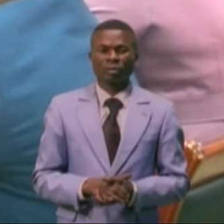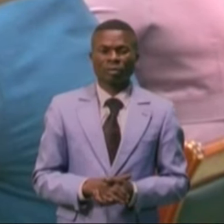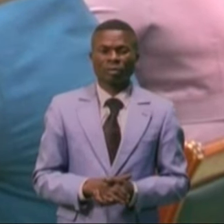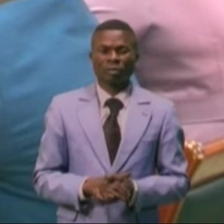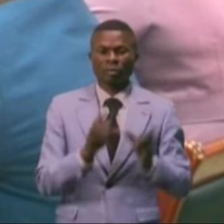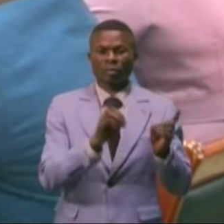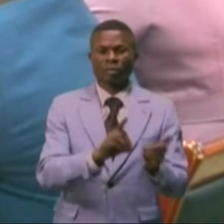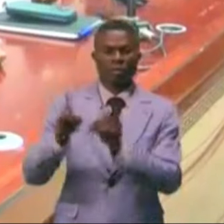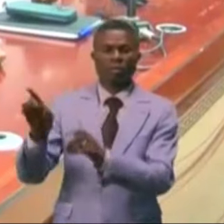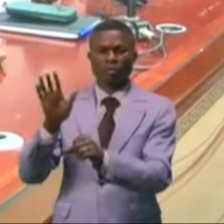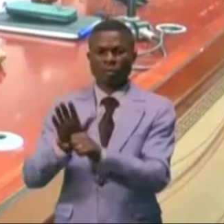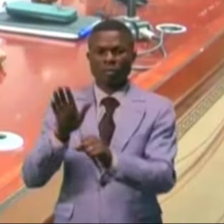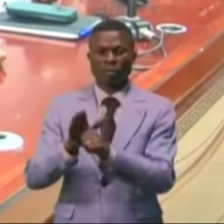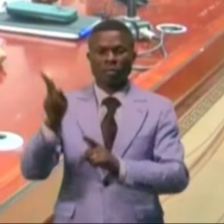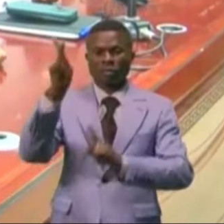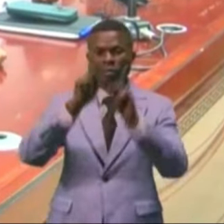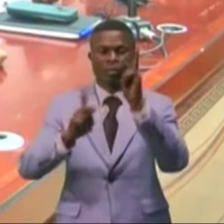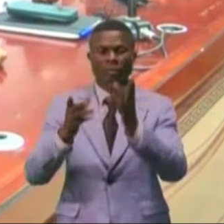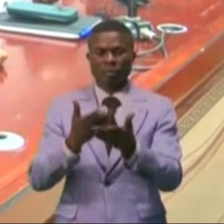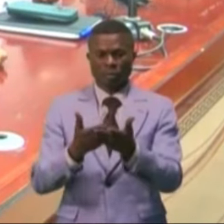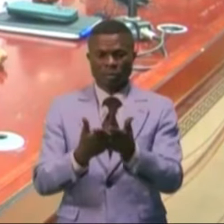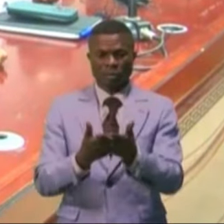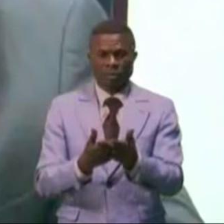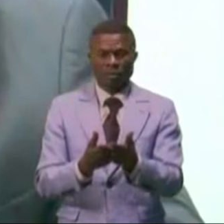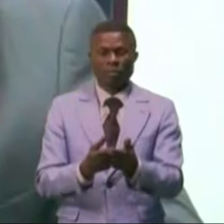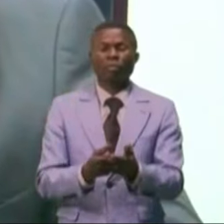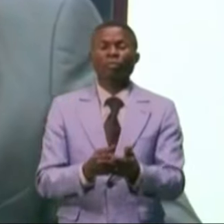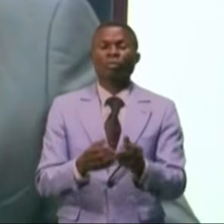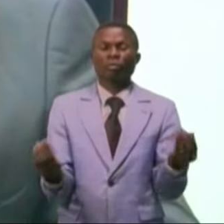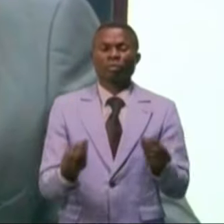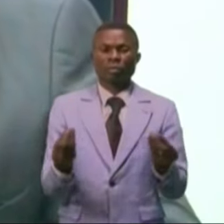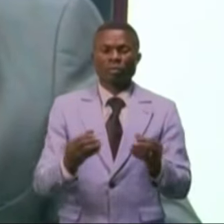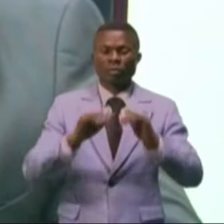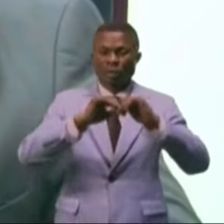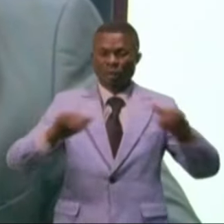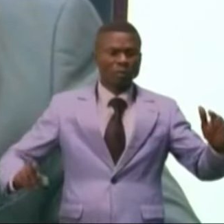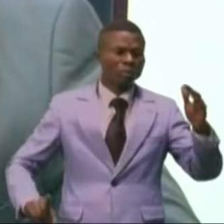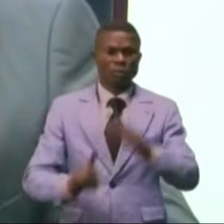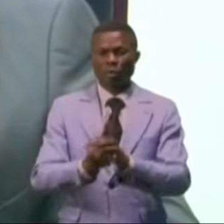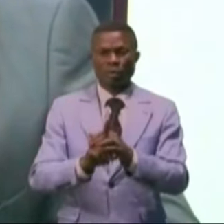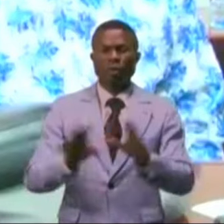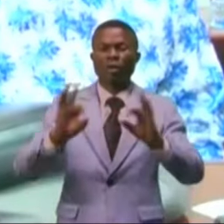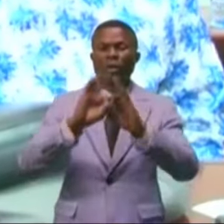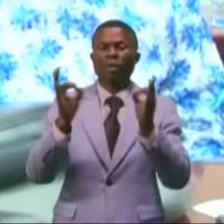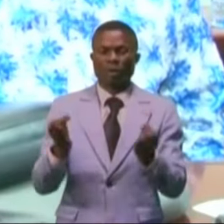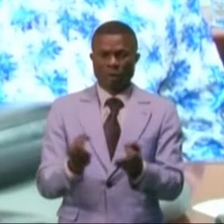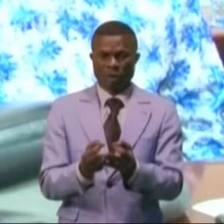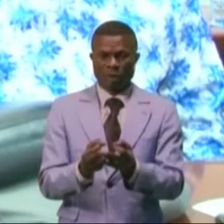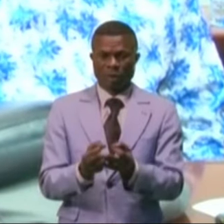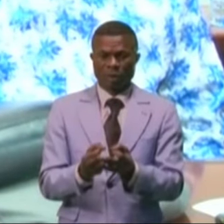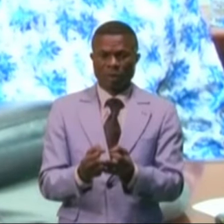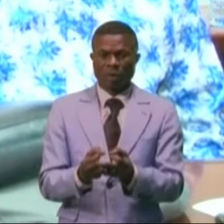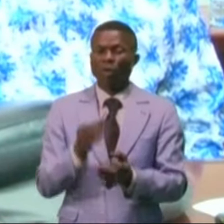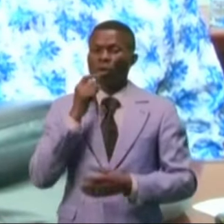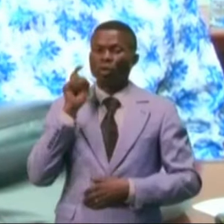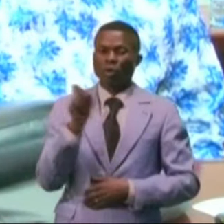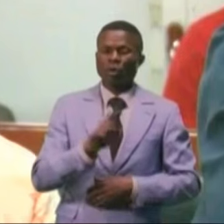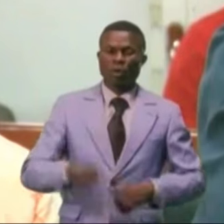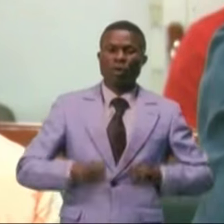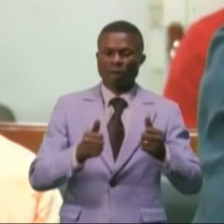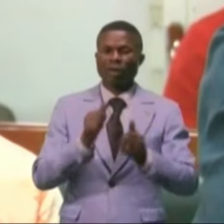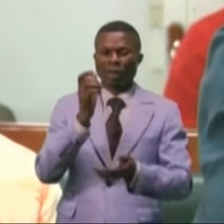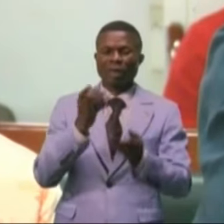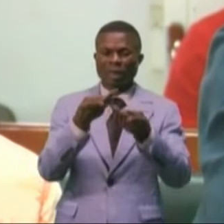Déplacement massif des citoyens, bien souvent séparation brutale des familles, contraintes de vivre dans